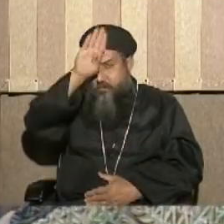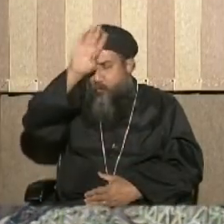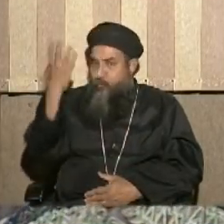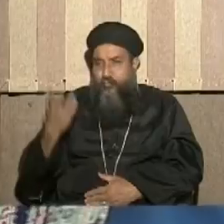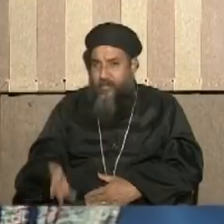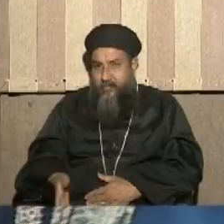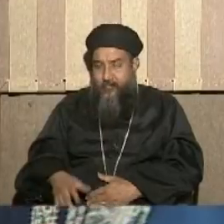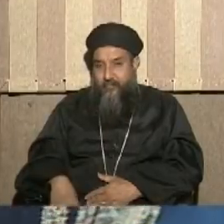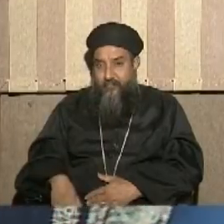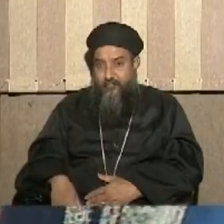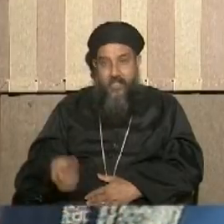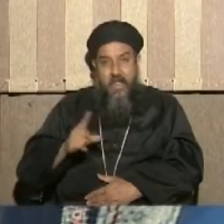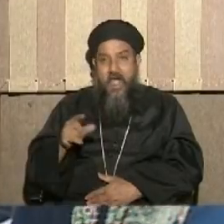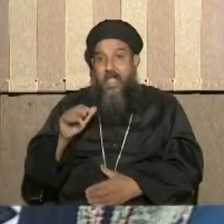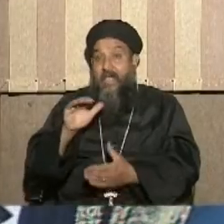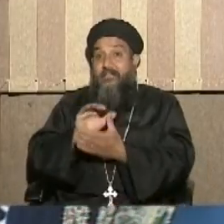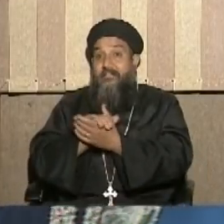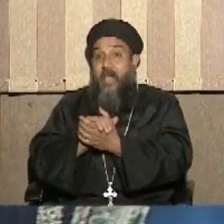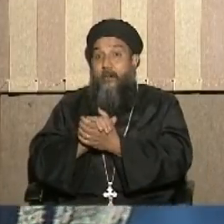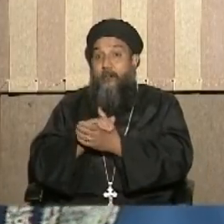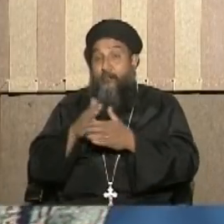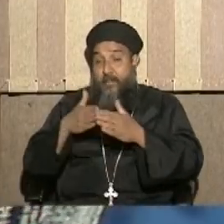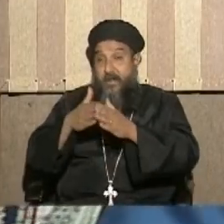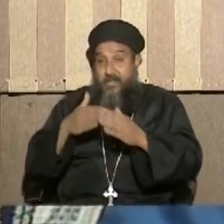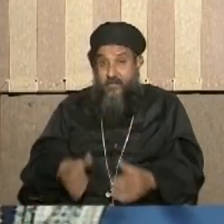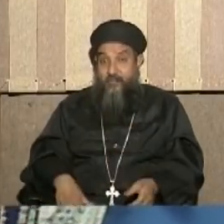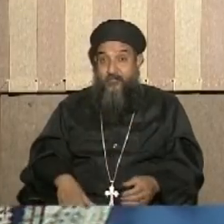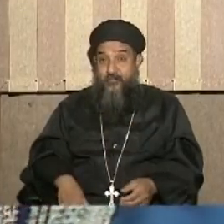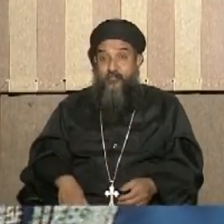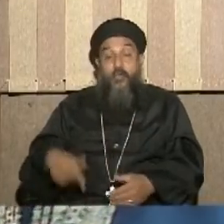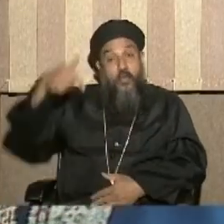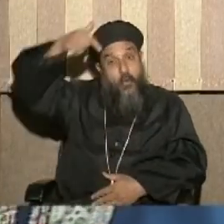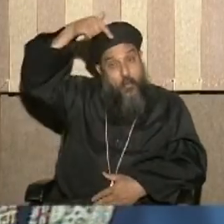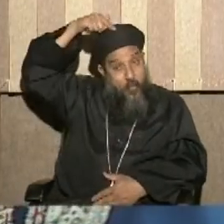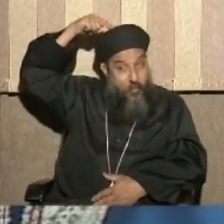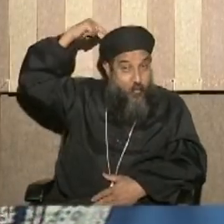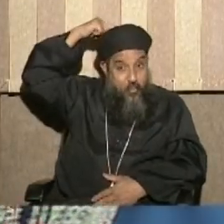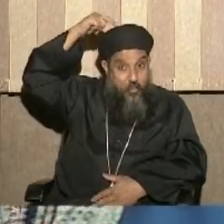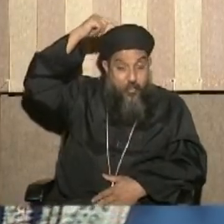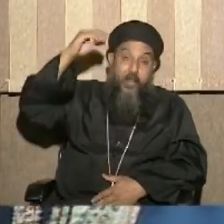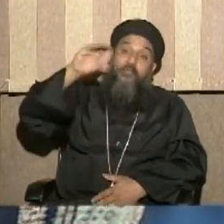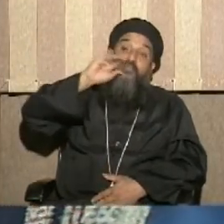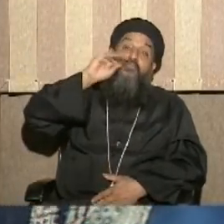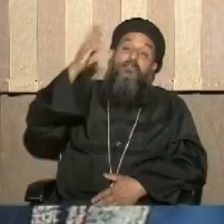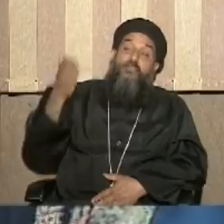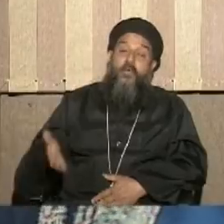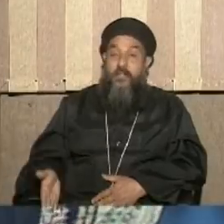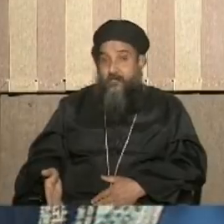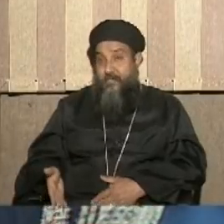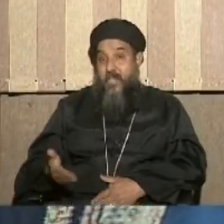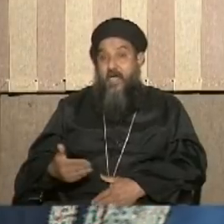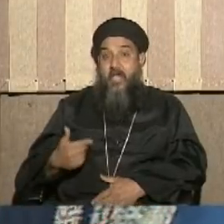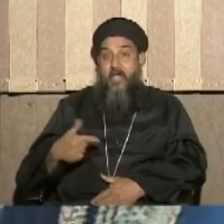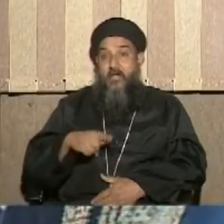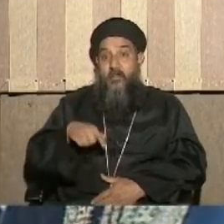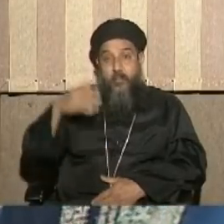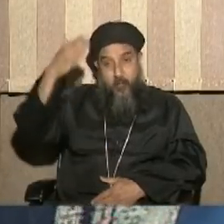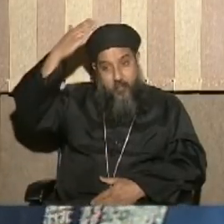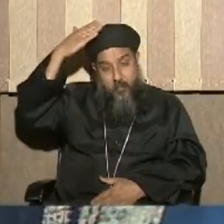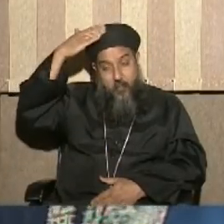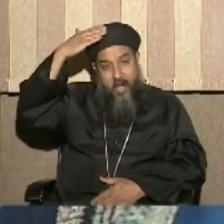اصحاب المركب؟ لا يا صاحب السعادة، دول رهبان في سوريا، ويعني زي ما تقول كده أنا بتبارك